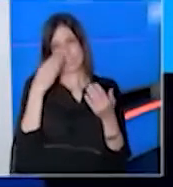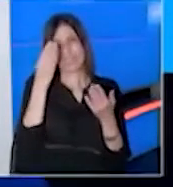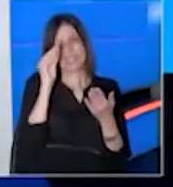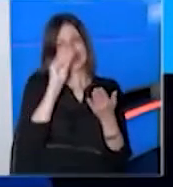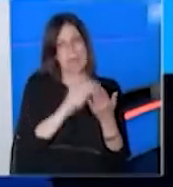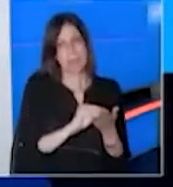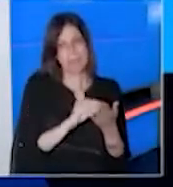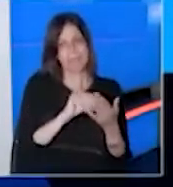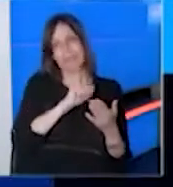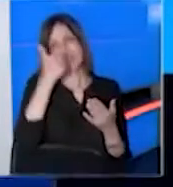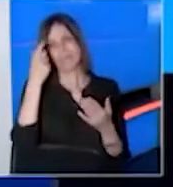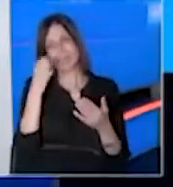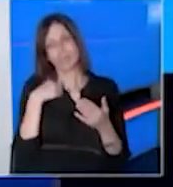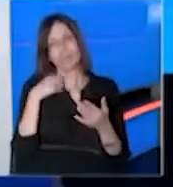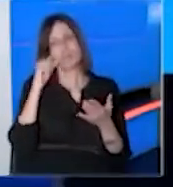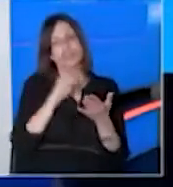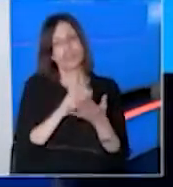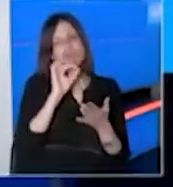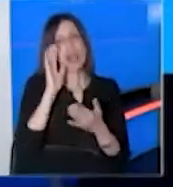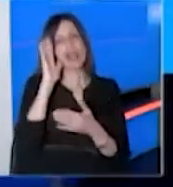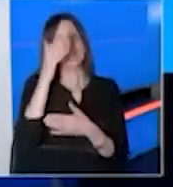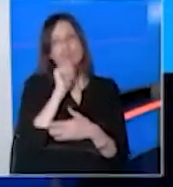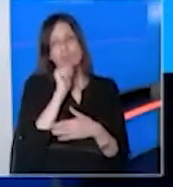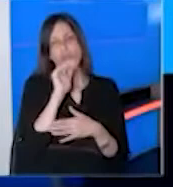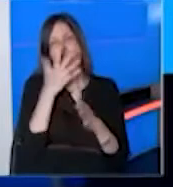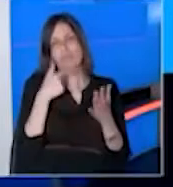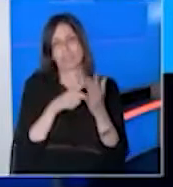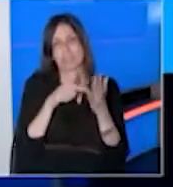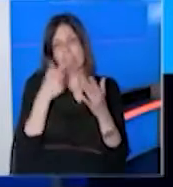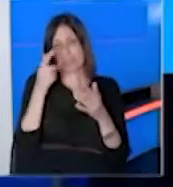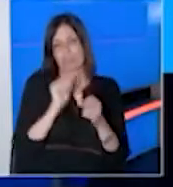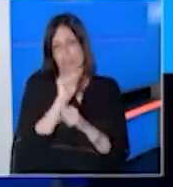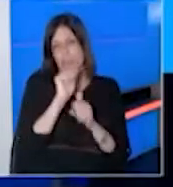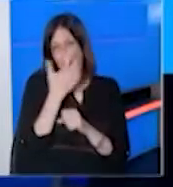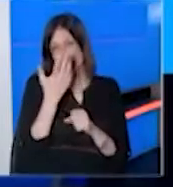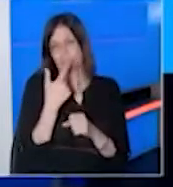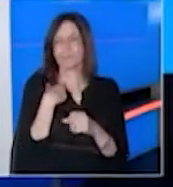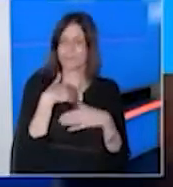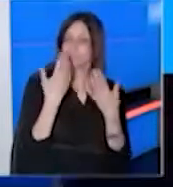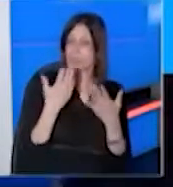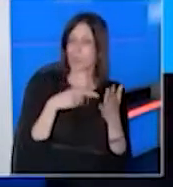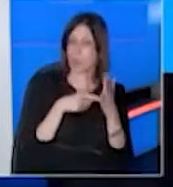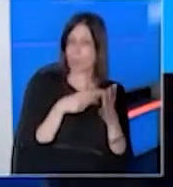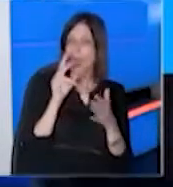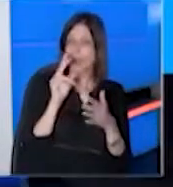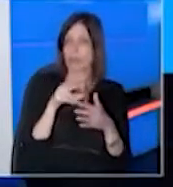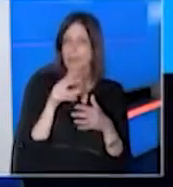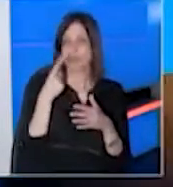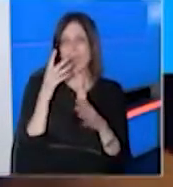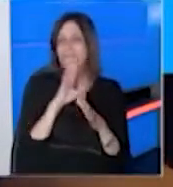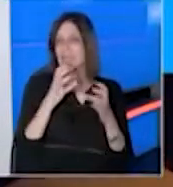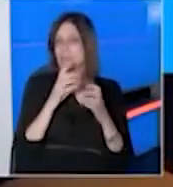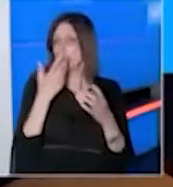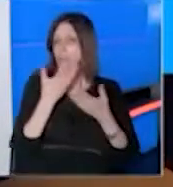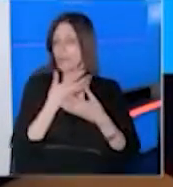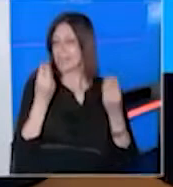מיטב כספנו ומשקיעים למען עתיד ירוק יותר. יקירי. אתה רוצה דוגמה להמחשה? קח דוגמה קטנה להמחשה. כן, בבקשה. יש לי שלושה יישובים. אתה מבין שאף קיבוץ לא